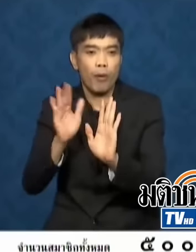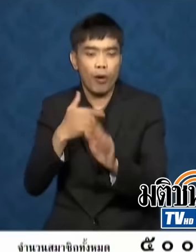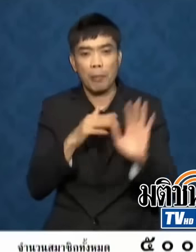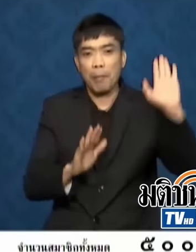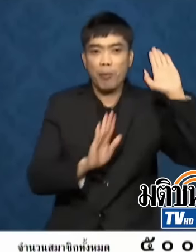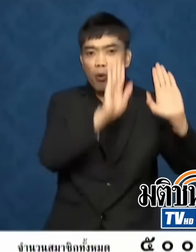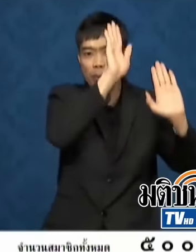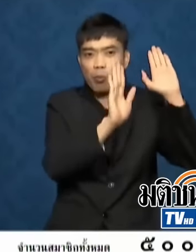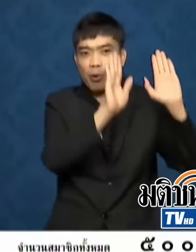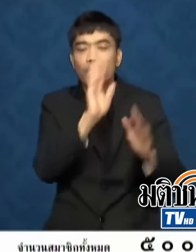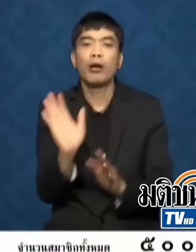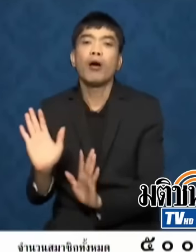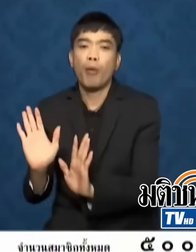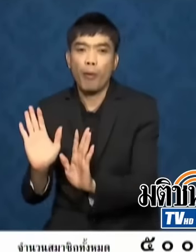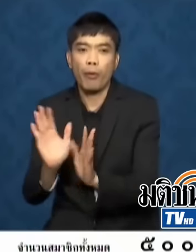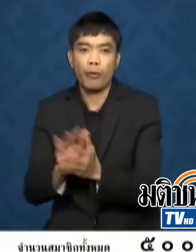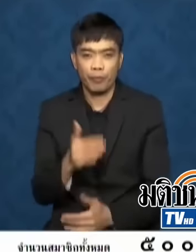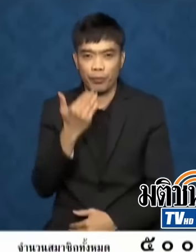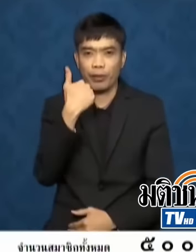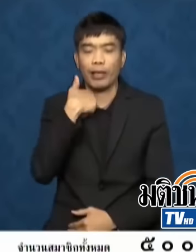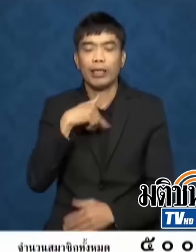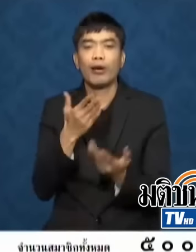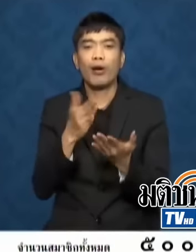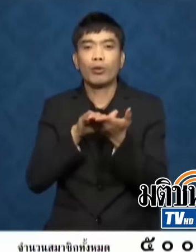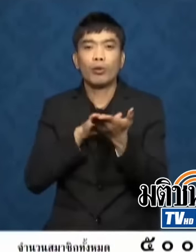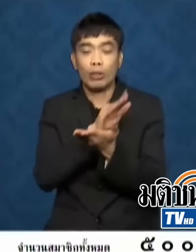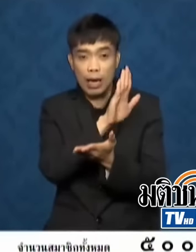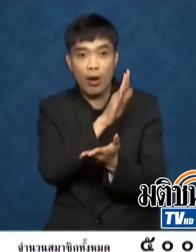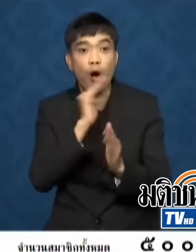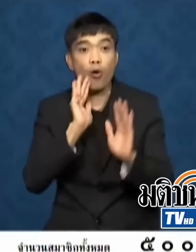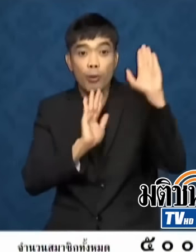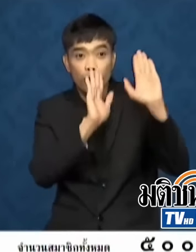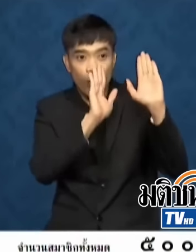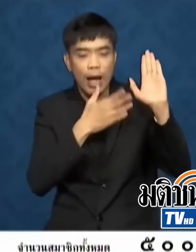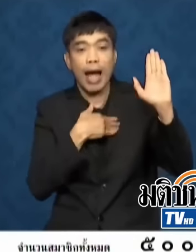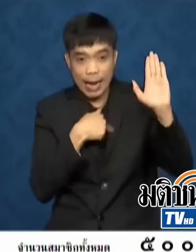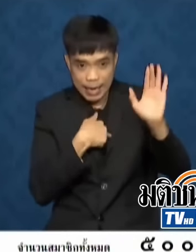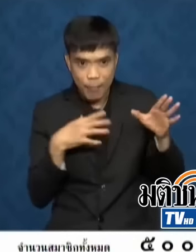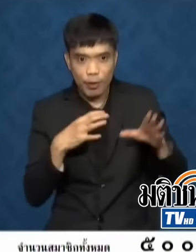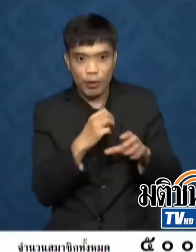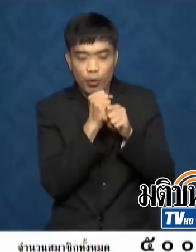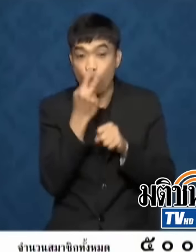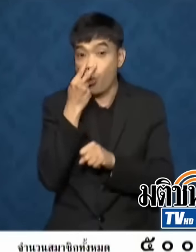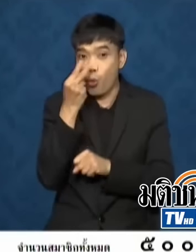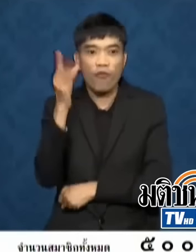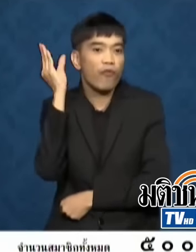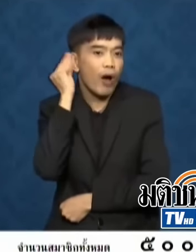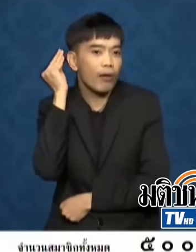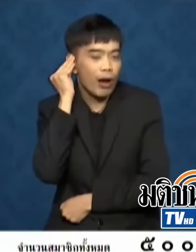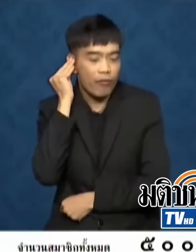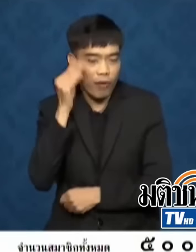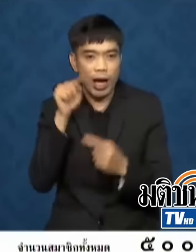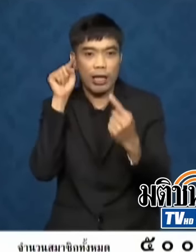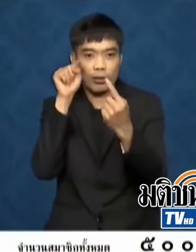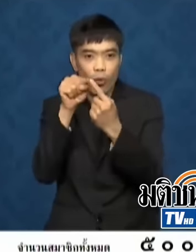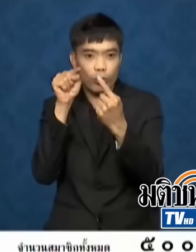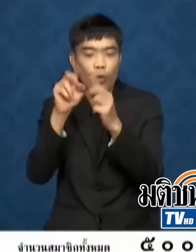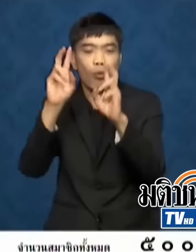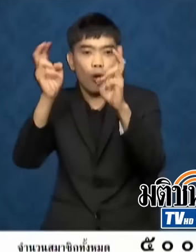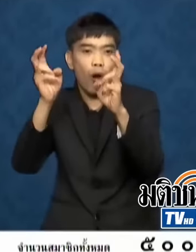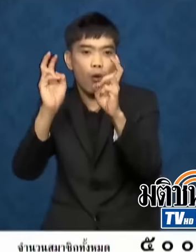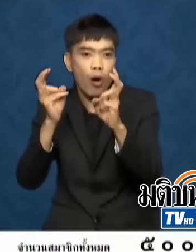ผมก็ขออนุญาตผู้ประท้วงครับก็ผมก็พยายามวินิจฉัยดูอยู่ในประเด็นที่เขาเสียห